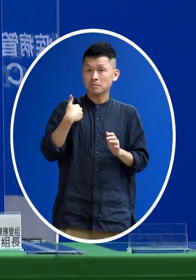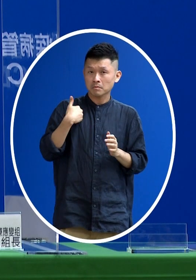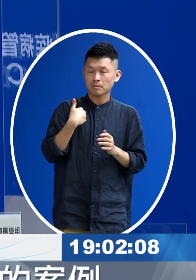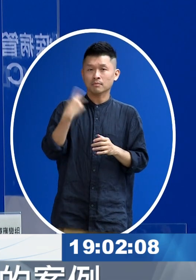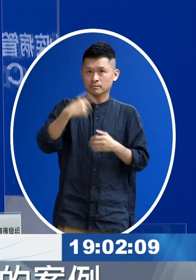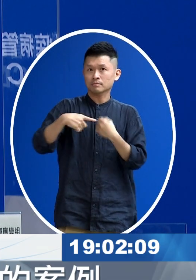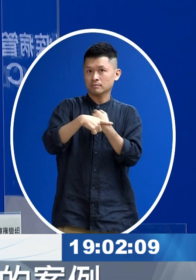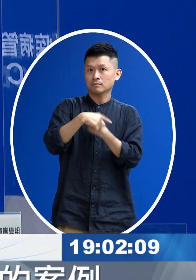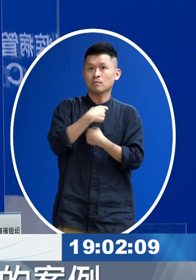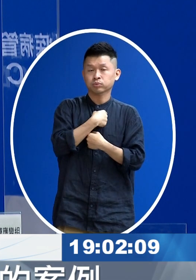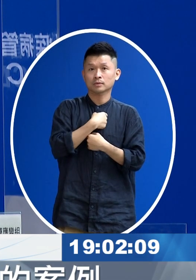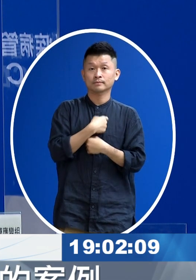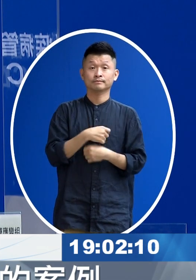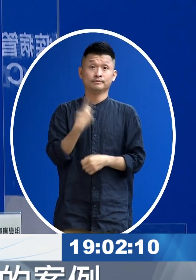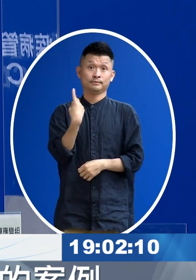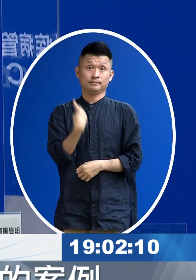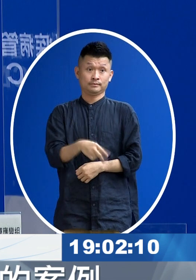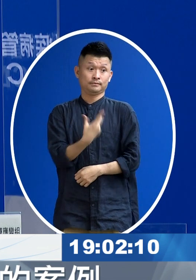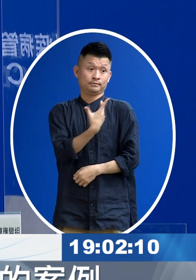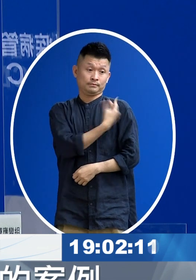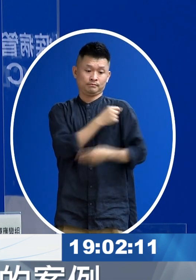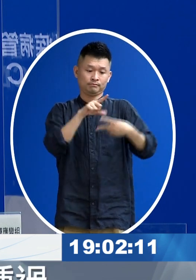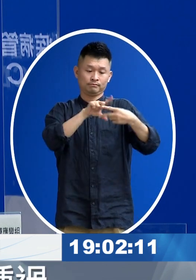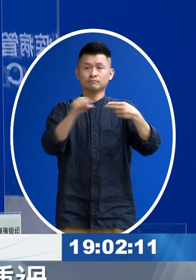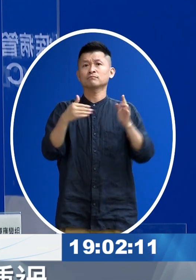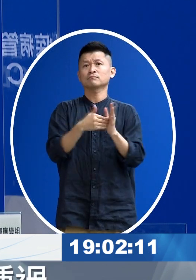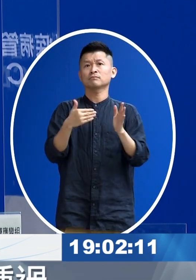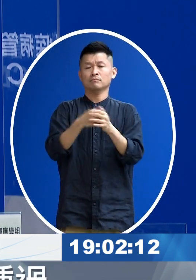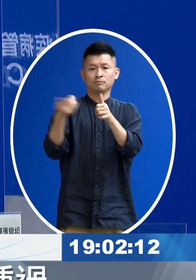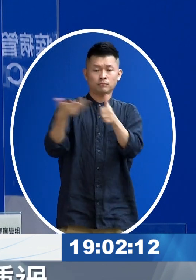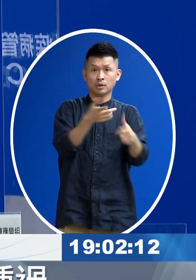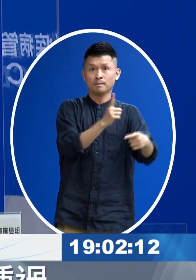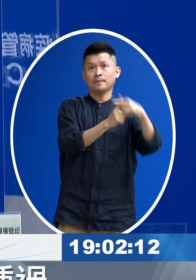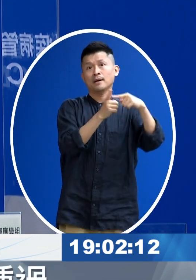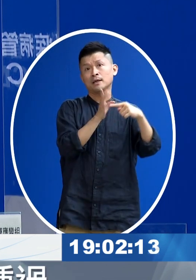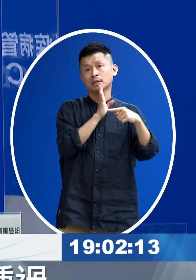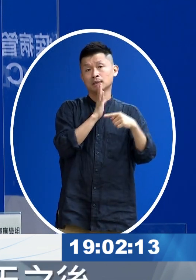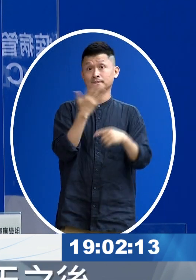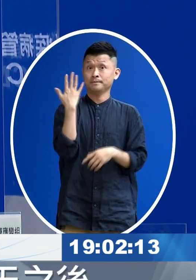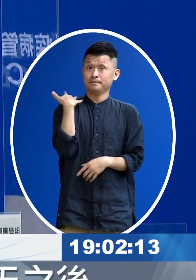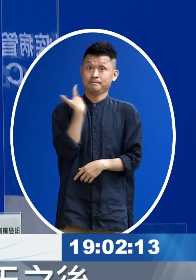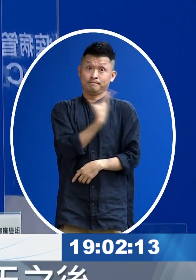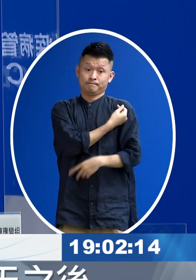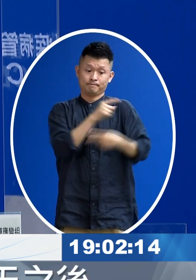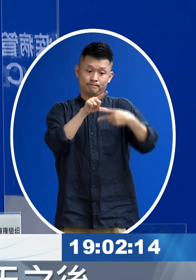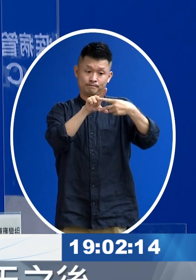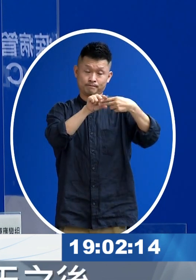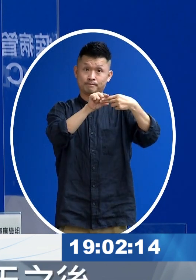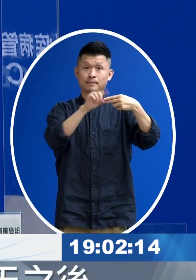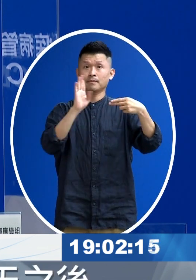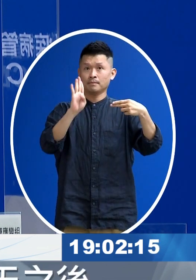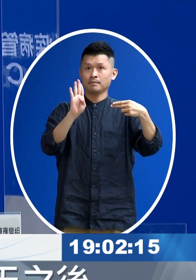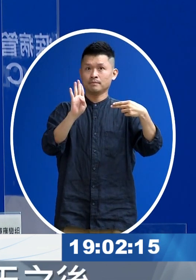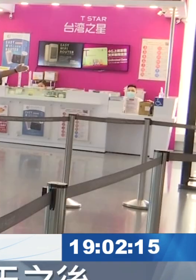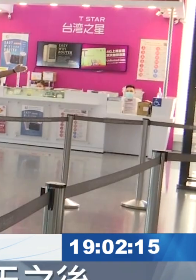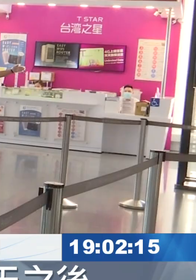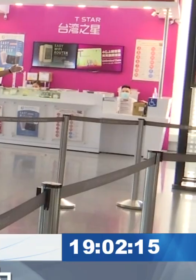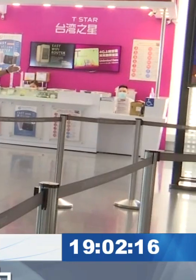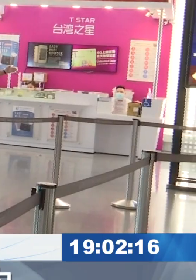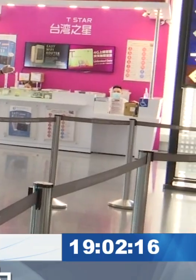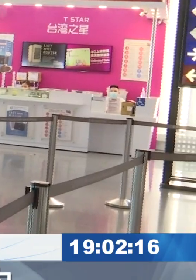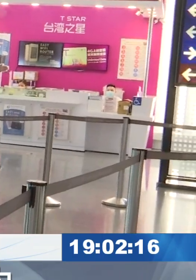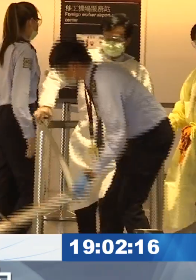他也是一个突破性感染的案例哦，他在先前已经有接种过2剂的 BNT 疫苗，满14天之